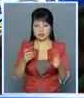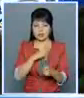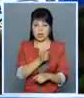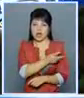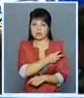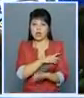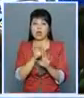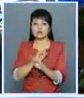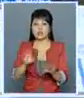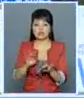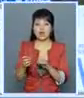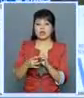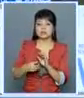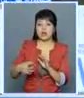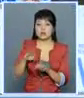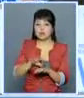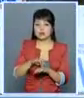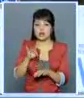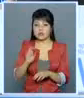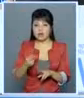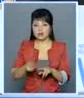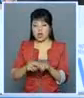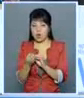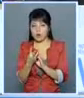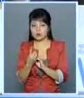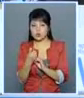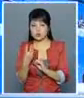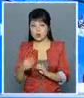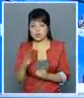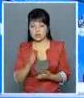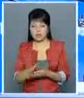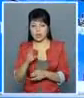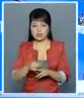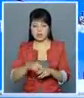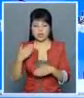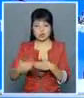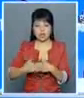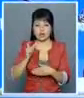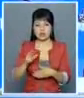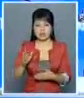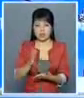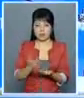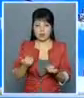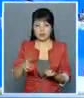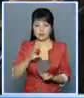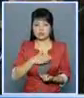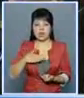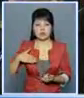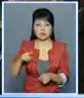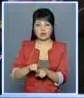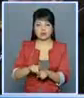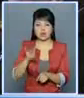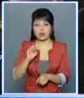айтуынша елімізде қатерлі ісікке шалдыққан науқастар саны 130 мыңға жуықтайды. Әсіресе елімізде омырау обырына